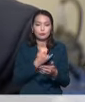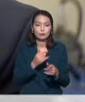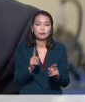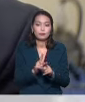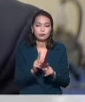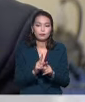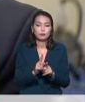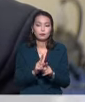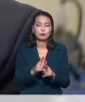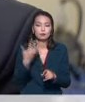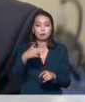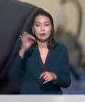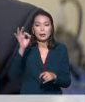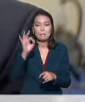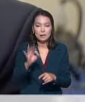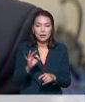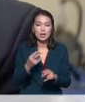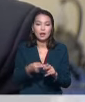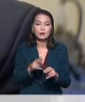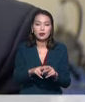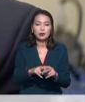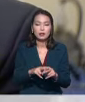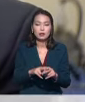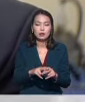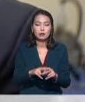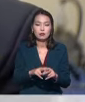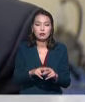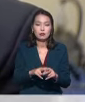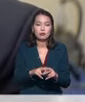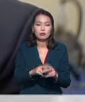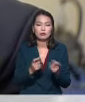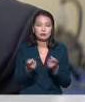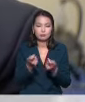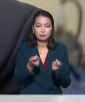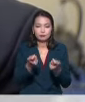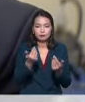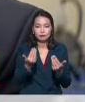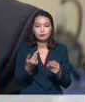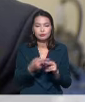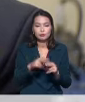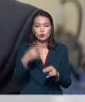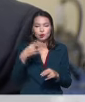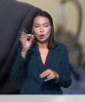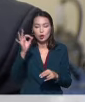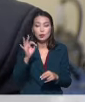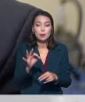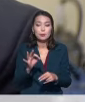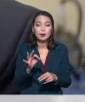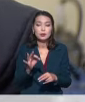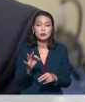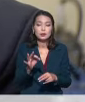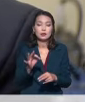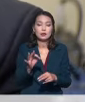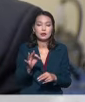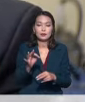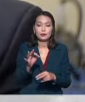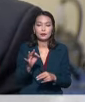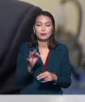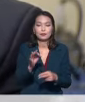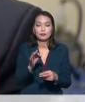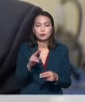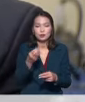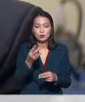сделали 50% это фуражный ячмень, 40% это неквасная пшеница, 10%